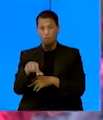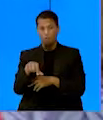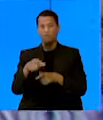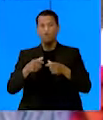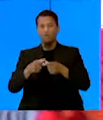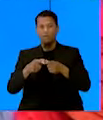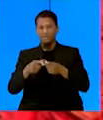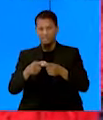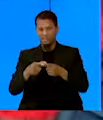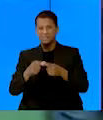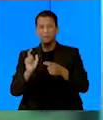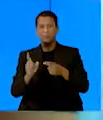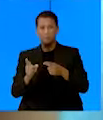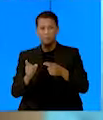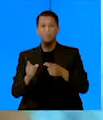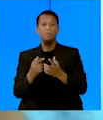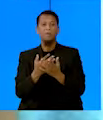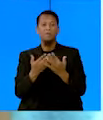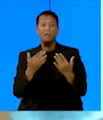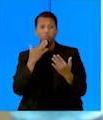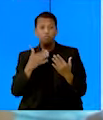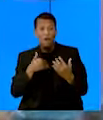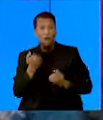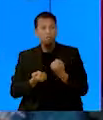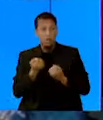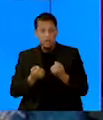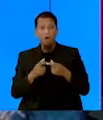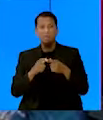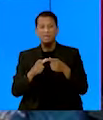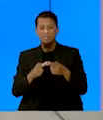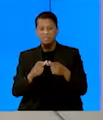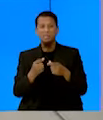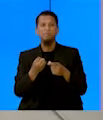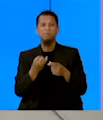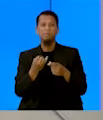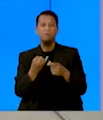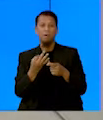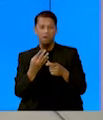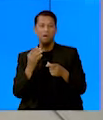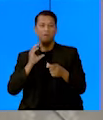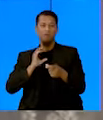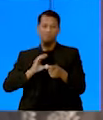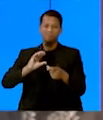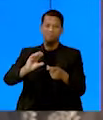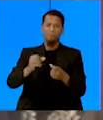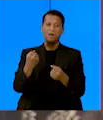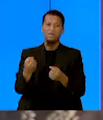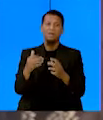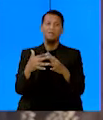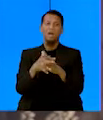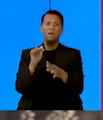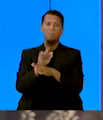karena mayoritas warganya memiliki konveksi dan menjadi supplier sejumlah pedagang Pasar Tanah Abang dan Pasar Cipulir sekaligus